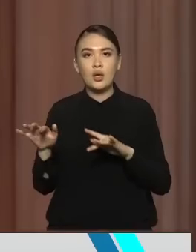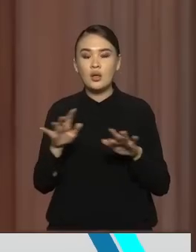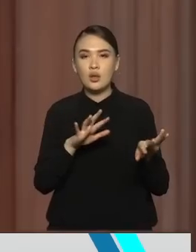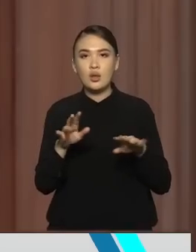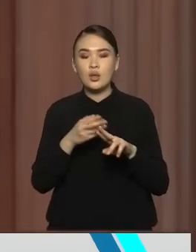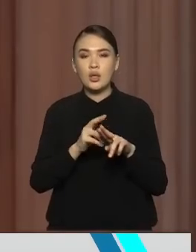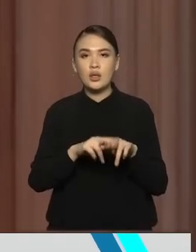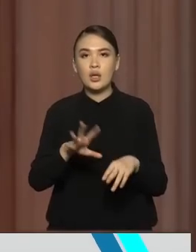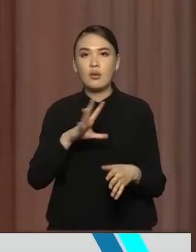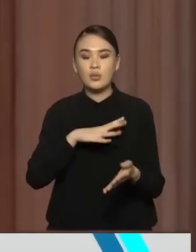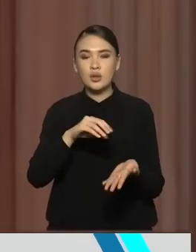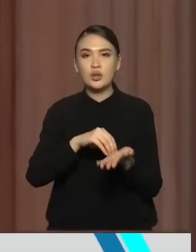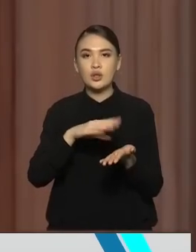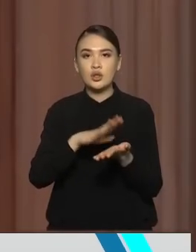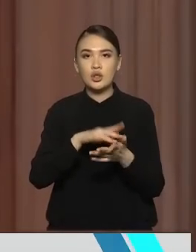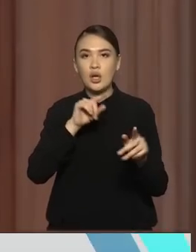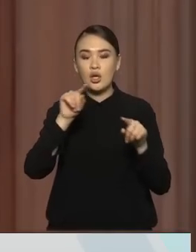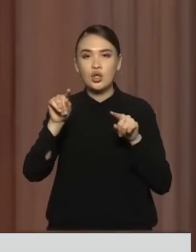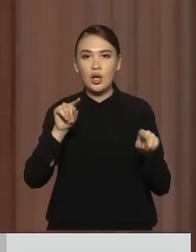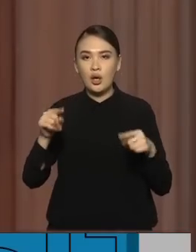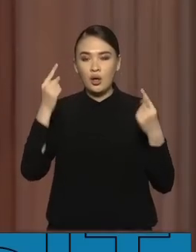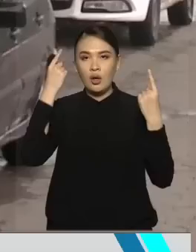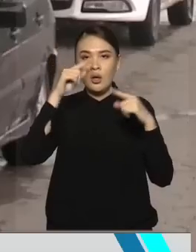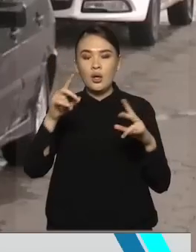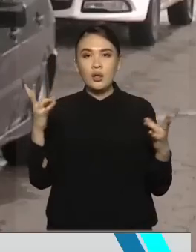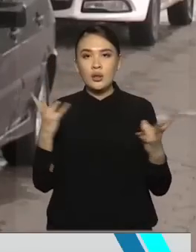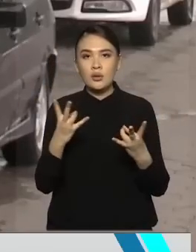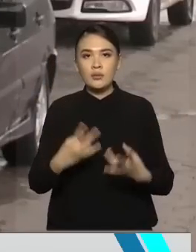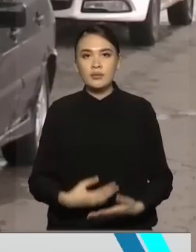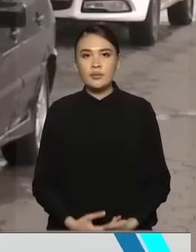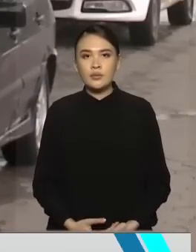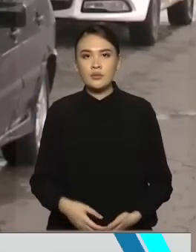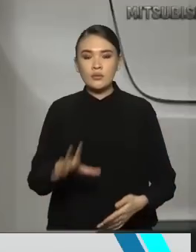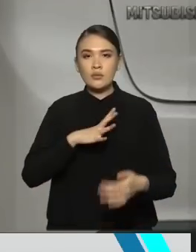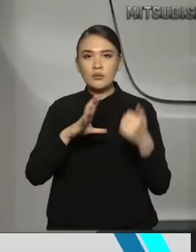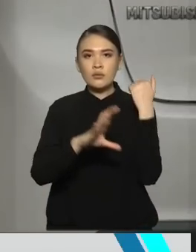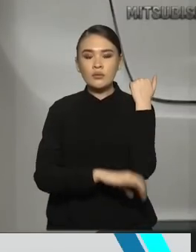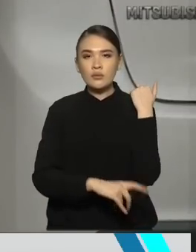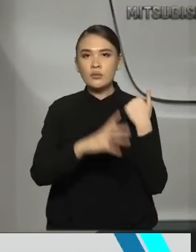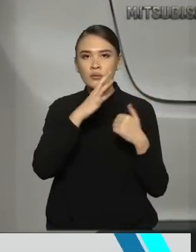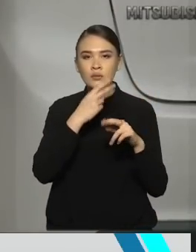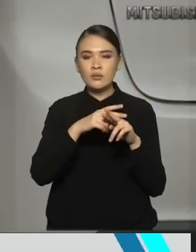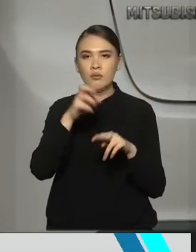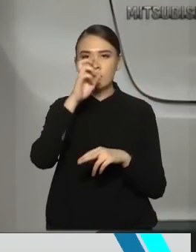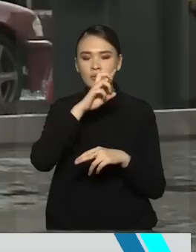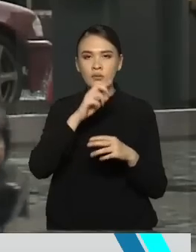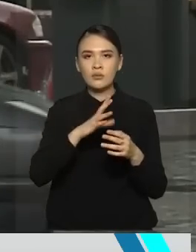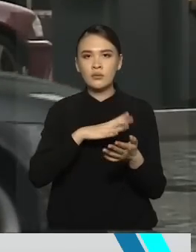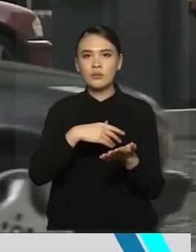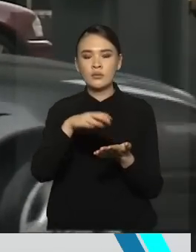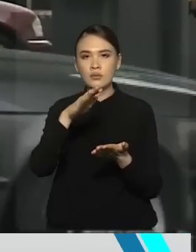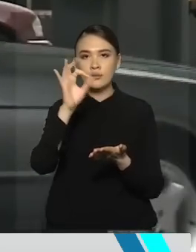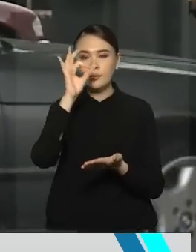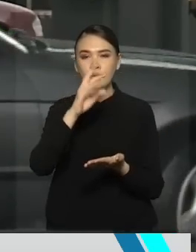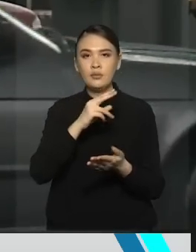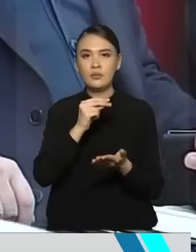ұрандармен уәдесіз жан-жақты ойластырылған түрде қарау керек. Президент соңғы уақытта өзекті жанар-жағармай бағасына қатысты да